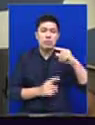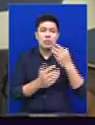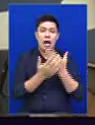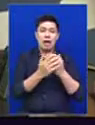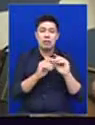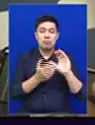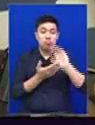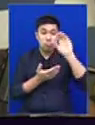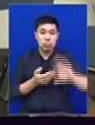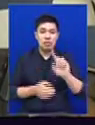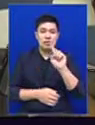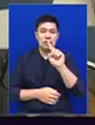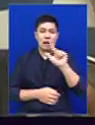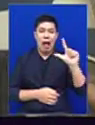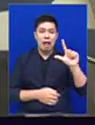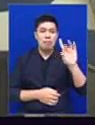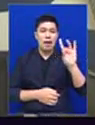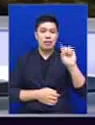บาท